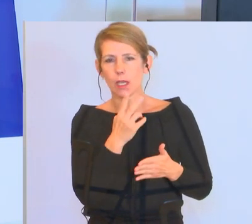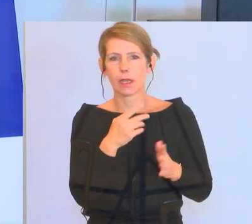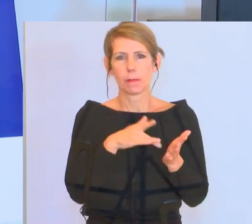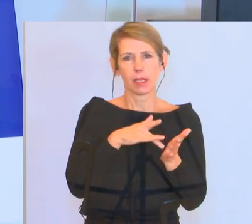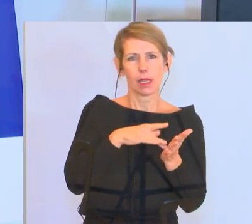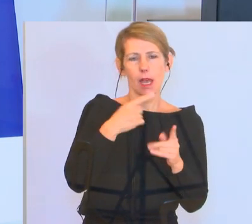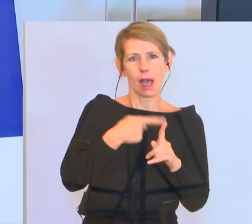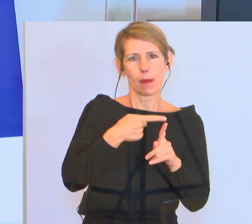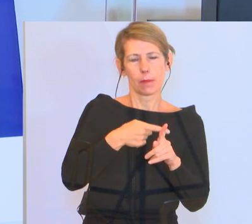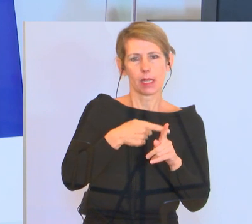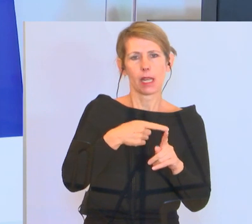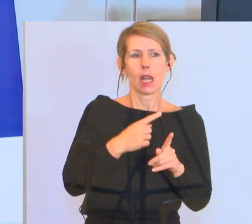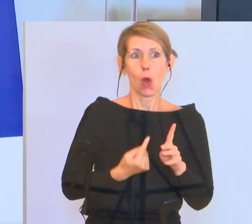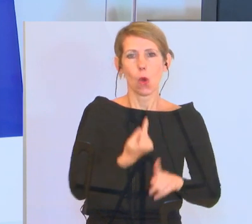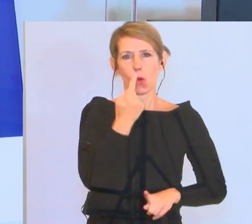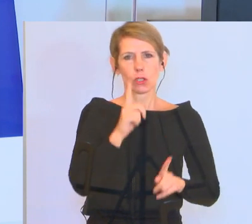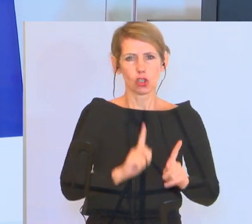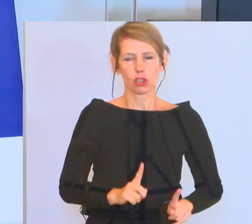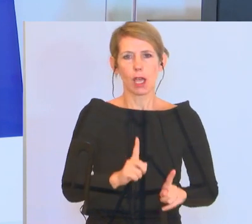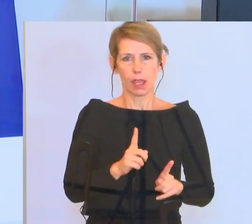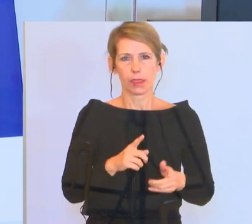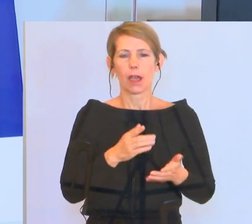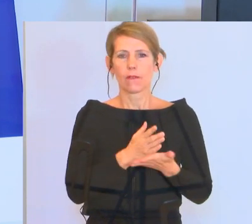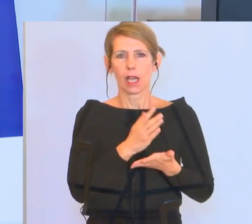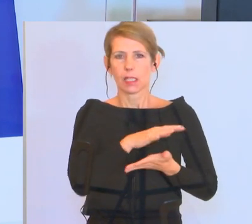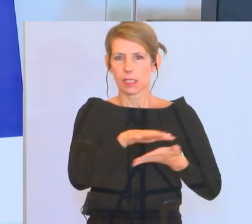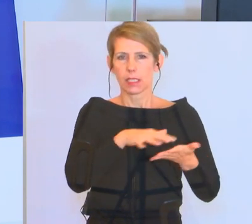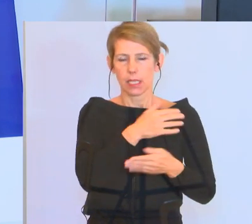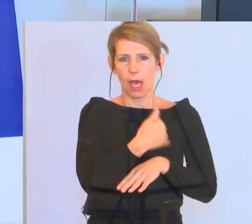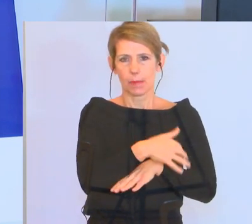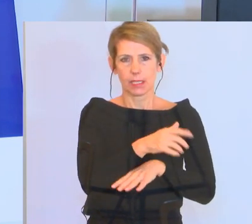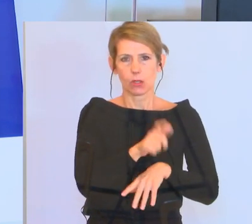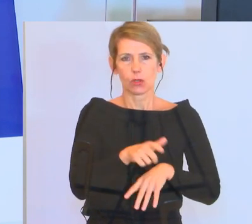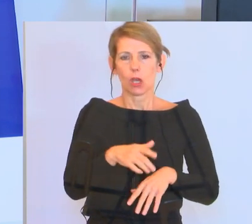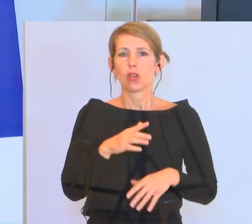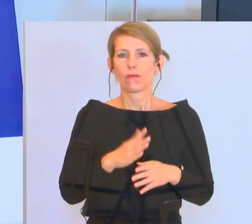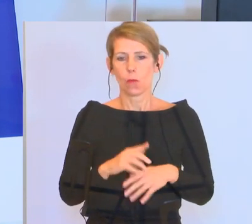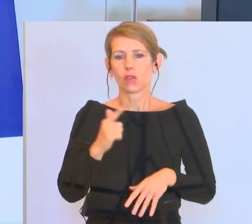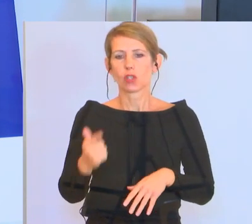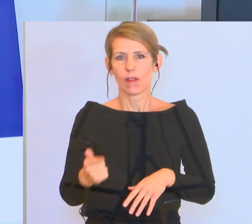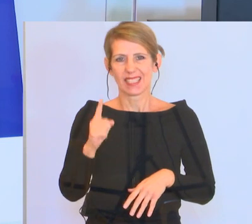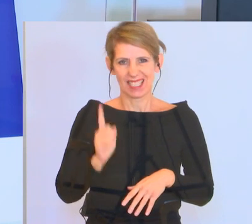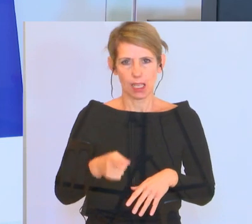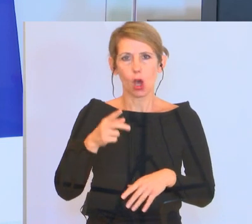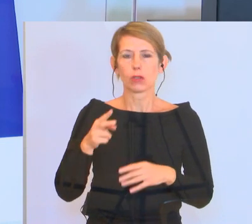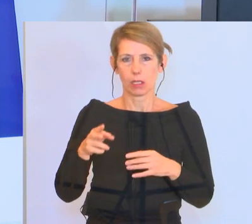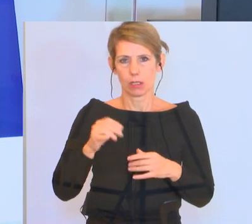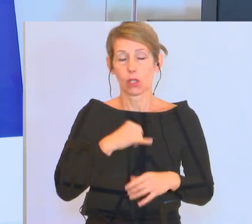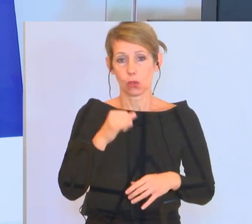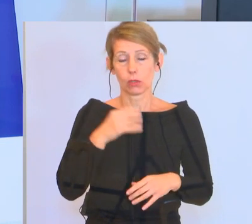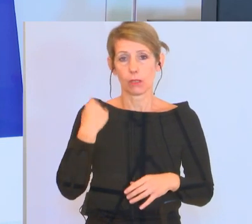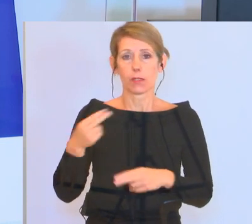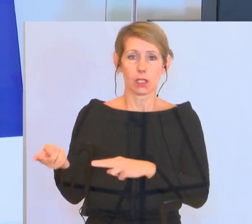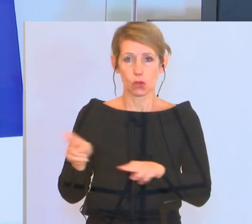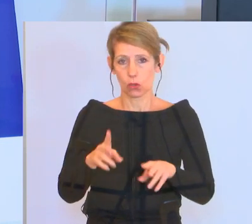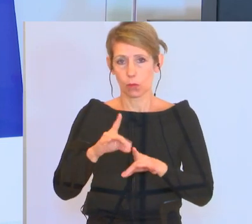dem Höchststand der Arbeitslosigkeit in der Krise, jetzt 25.000 Jugendliche wieder in Beschäftigung bringen und